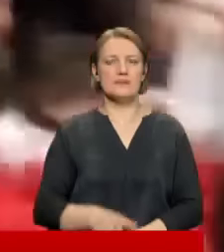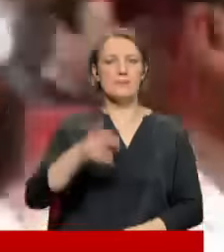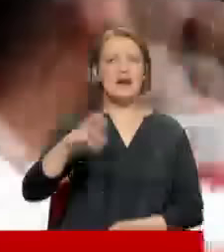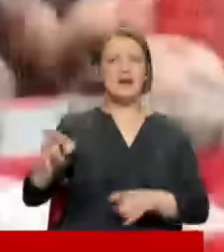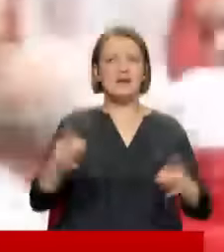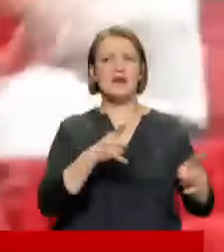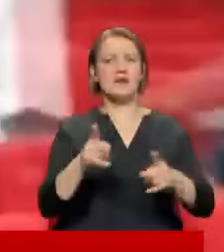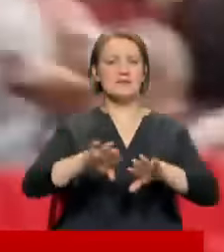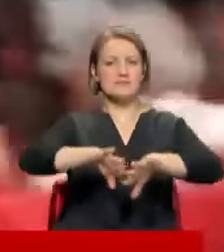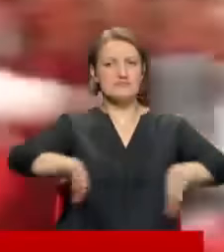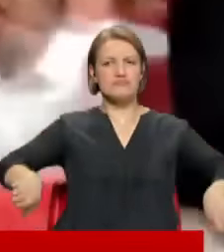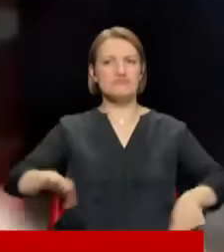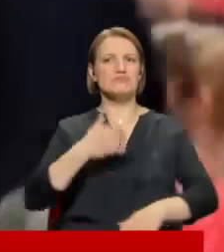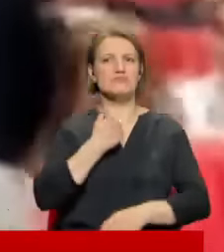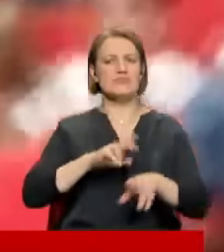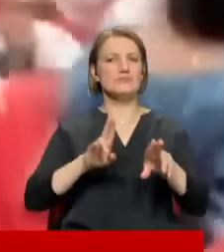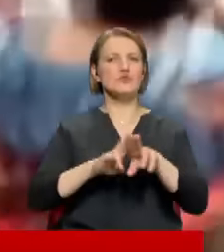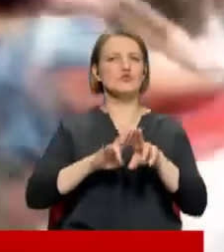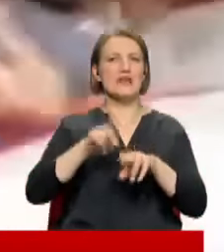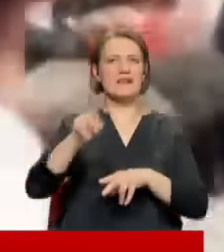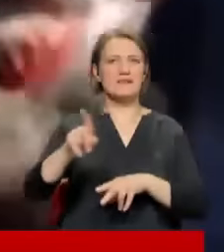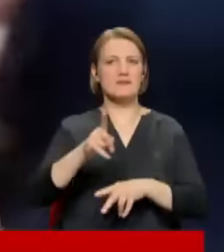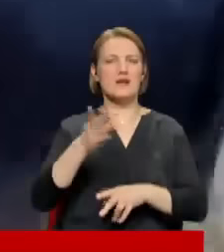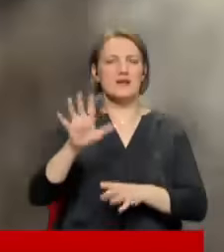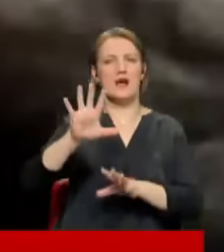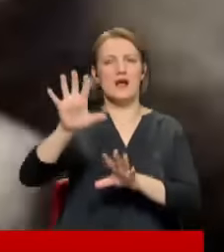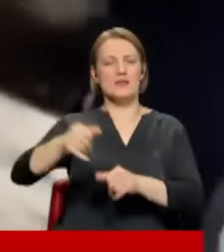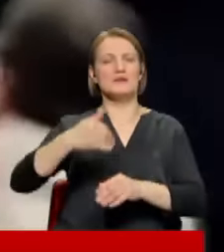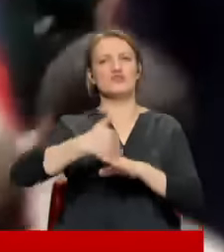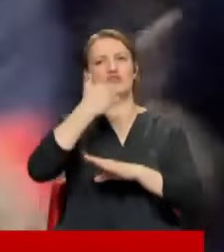Partililer araya girdi. Öfkeli kuzen Berkay Yıldızlı'yı salondan çıkardı.